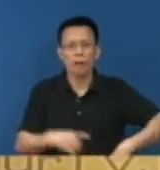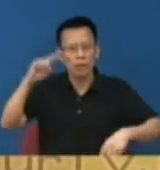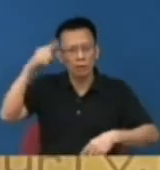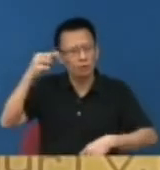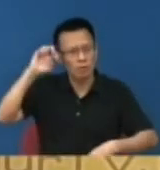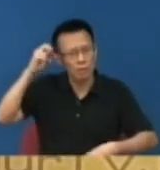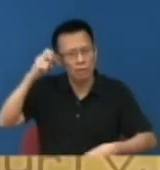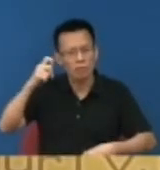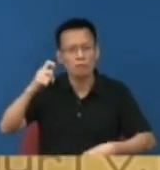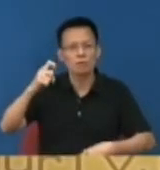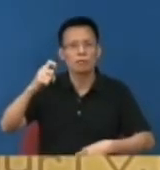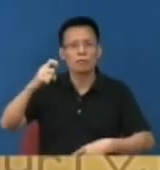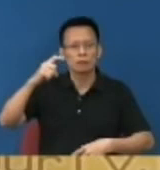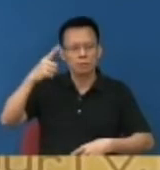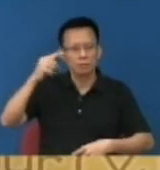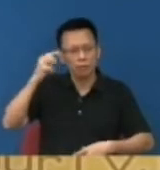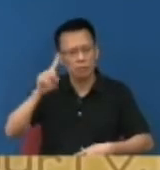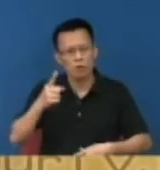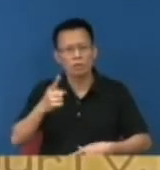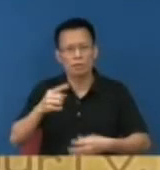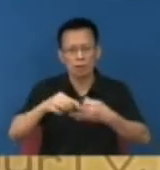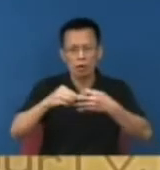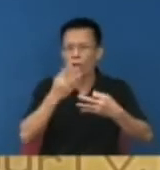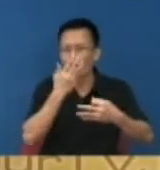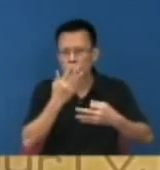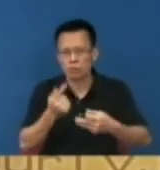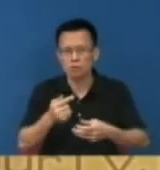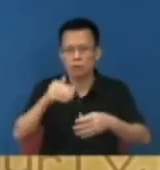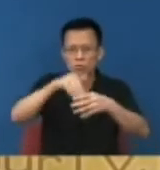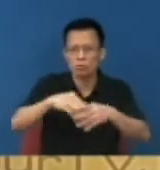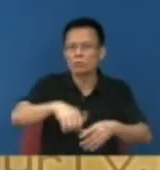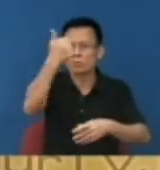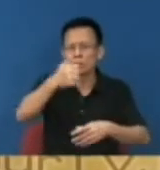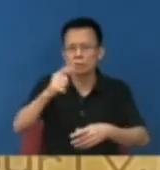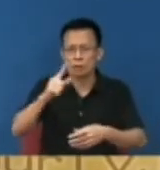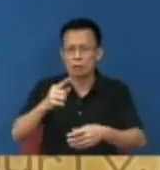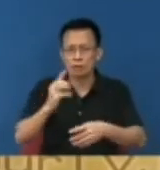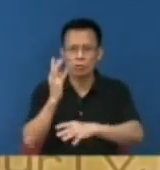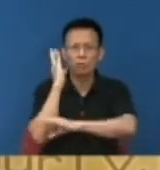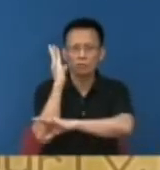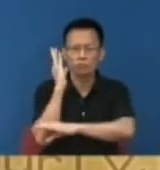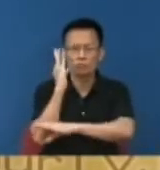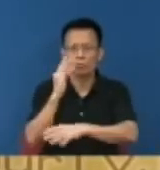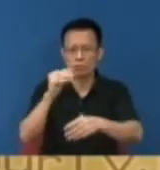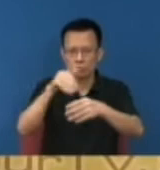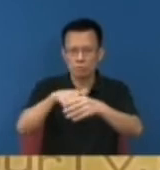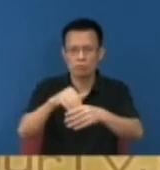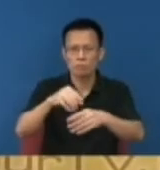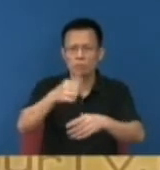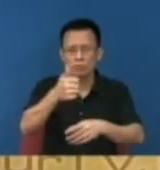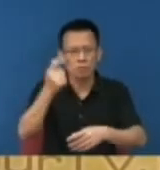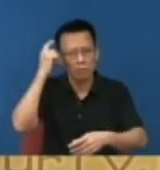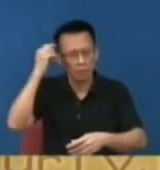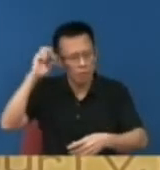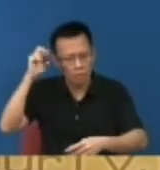樣令到何俊仁選到這個區議會，然後選這個超級區議會的選舉，那